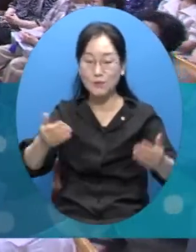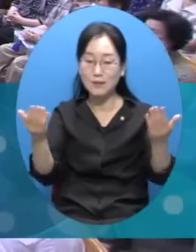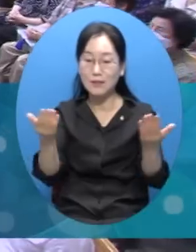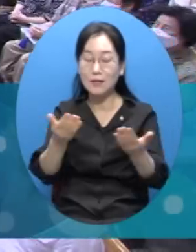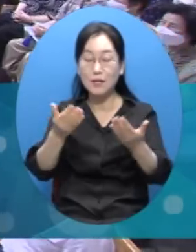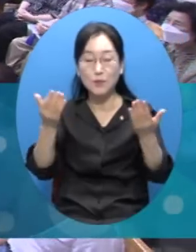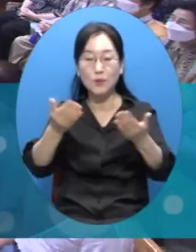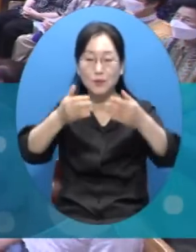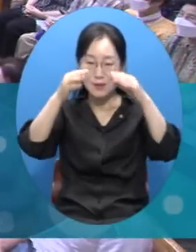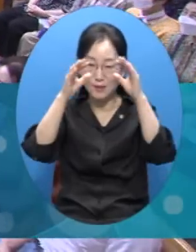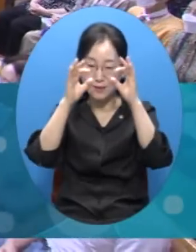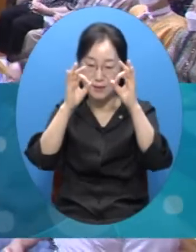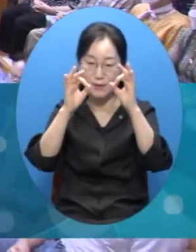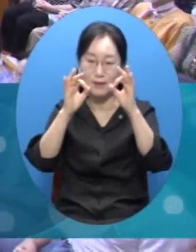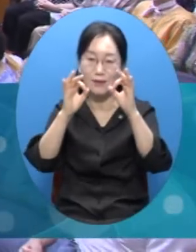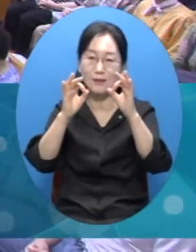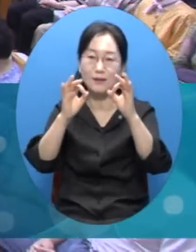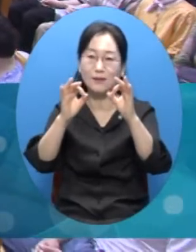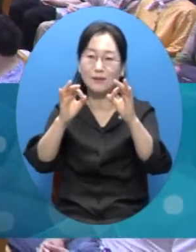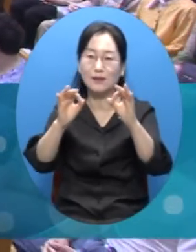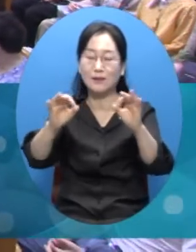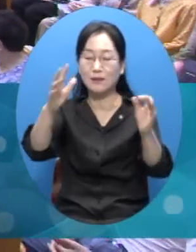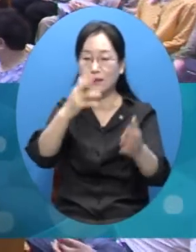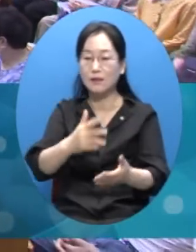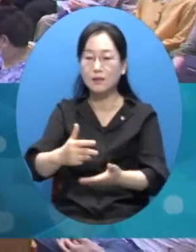어려운 일 보내